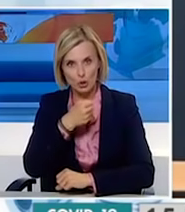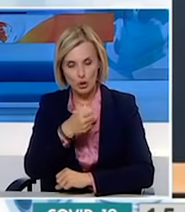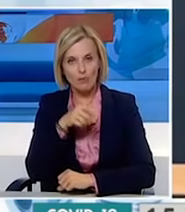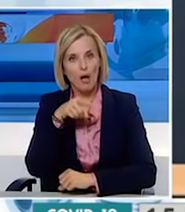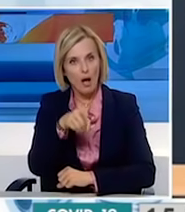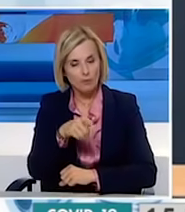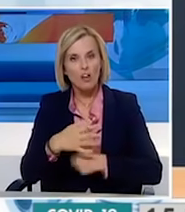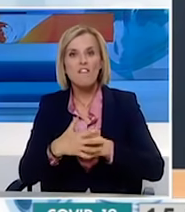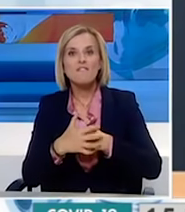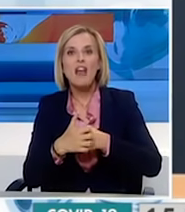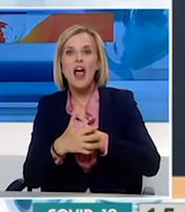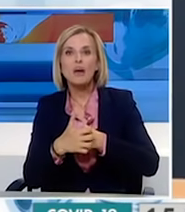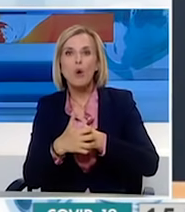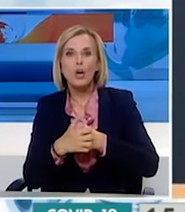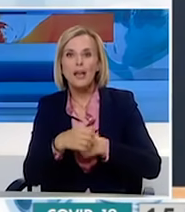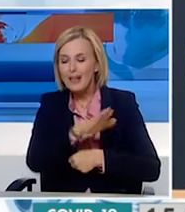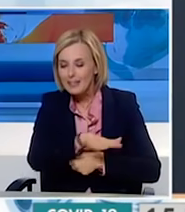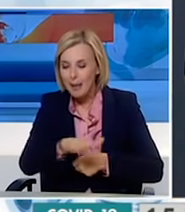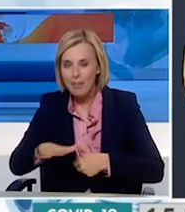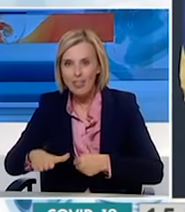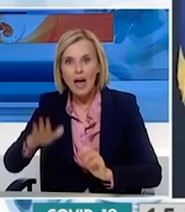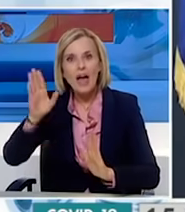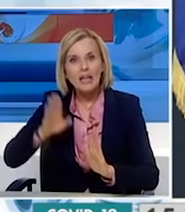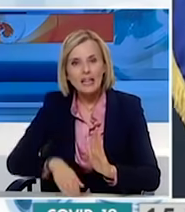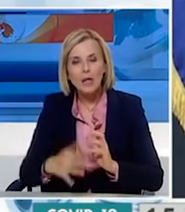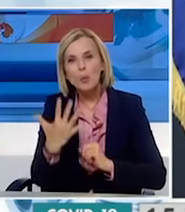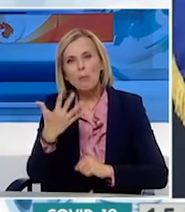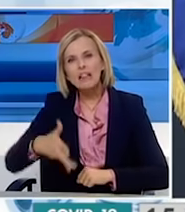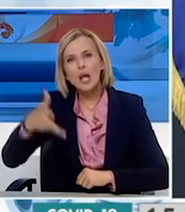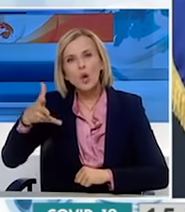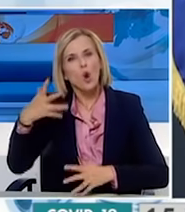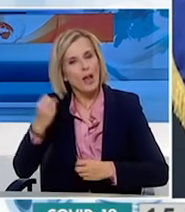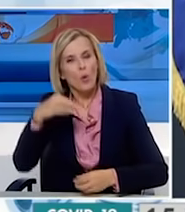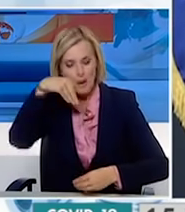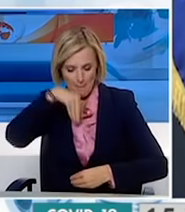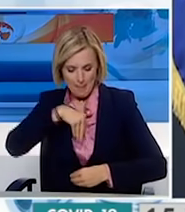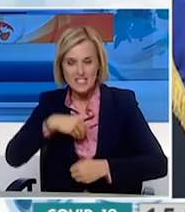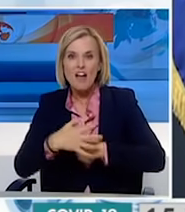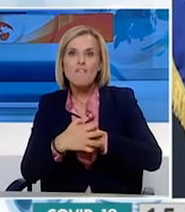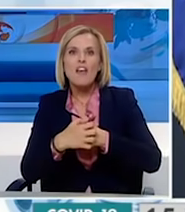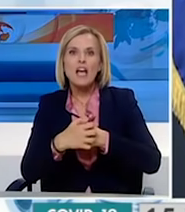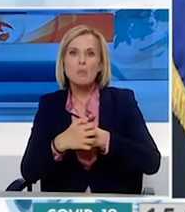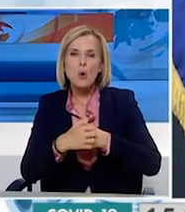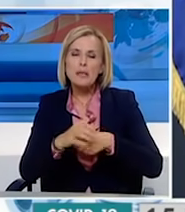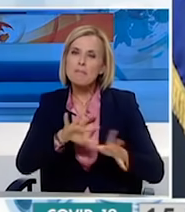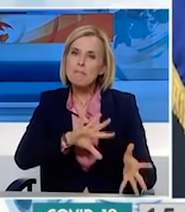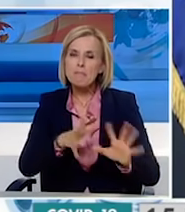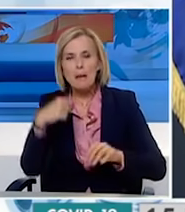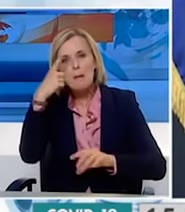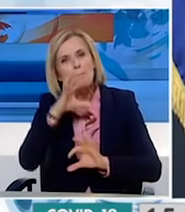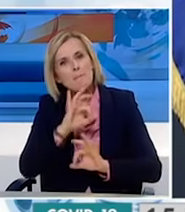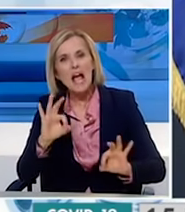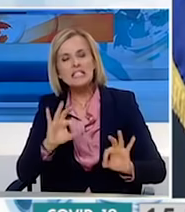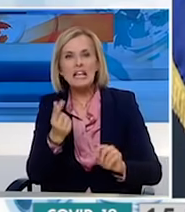σύνδρομο που είναι φλεγμονώδες, αφορά μικρά παιδάκια, κυρίως ηλικίας κάτω των 5, έχει κάποια χαρακτηριστικά κλινικά συμπτώματα